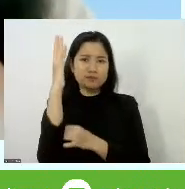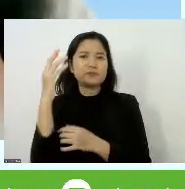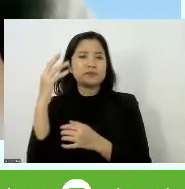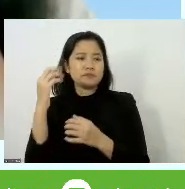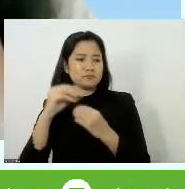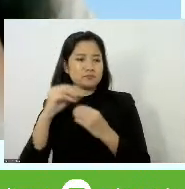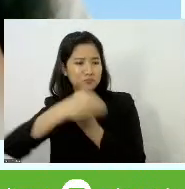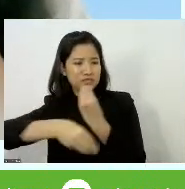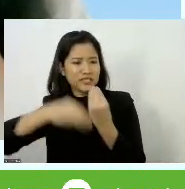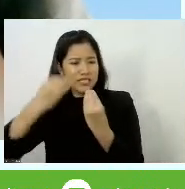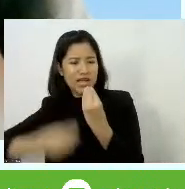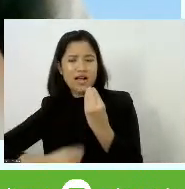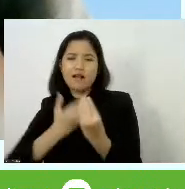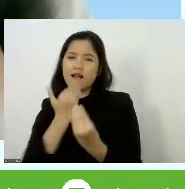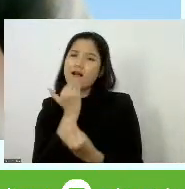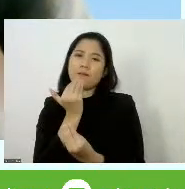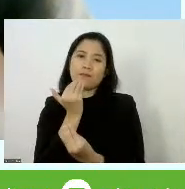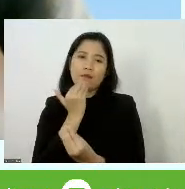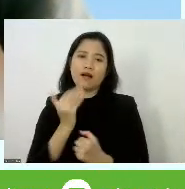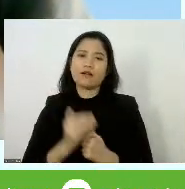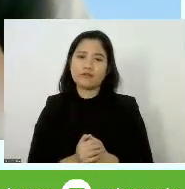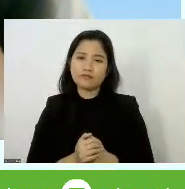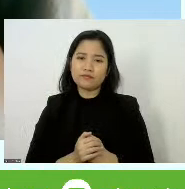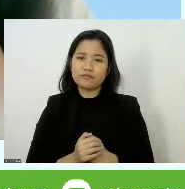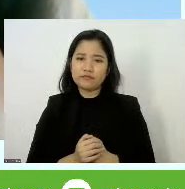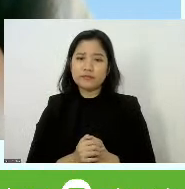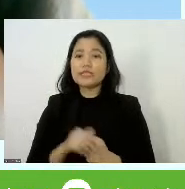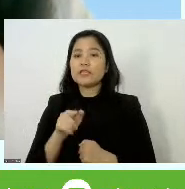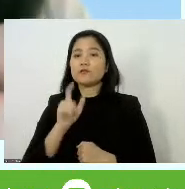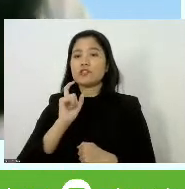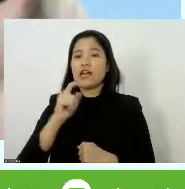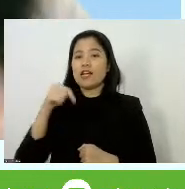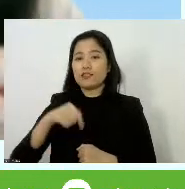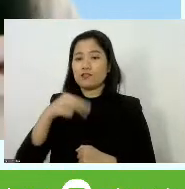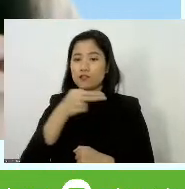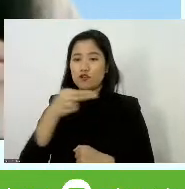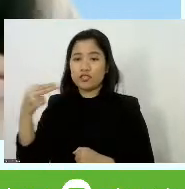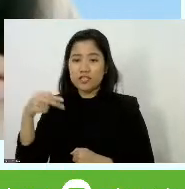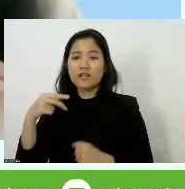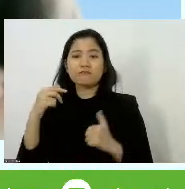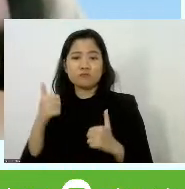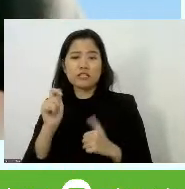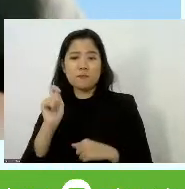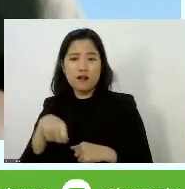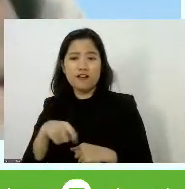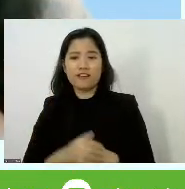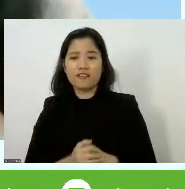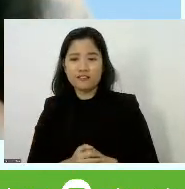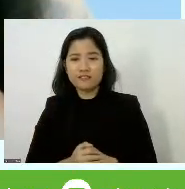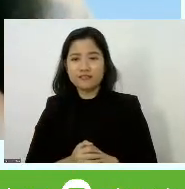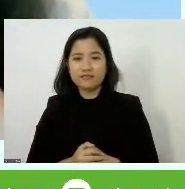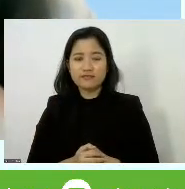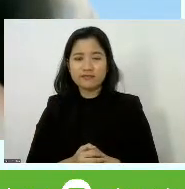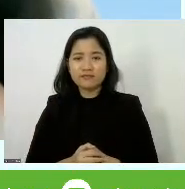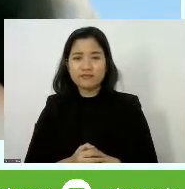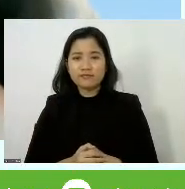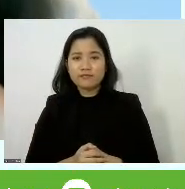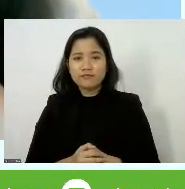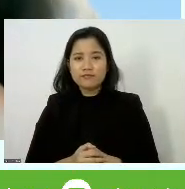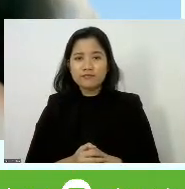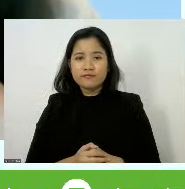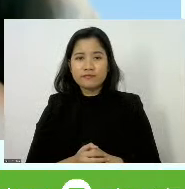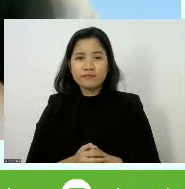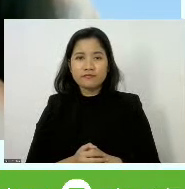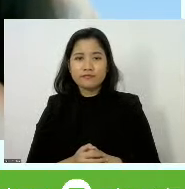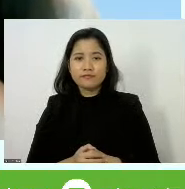itu ye salah satu metode merupakan Indonesia tuh bisalah dipraktekin kita semua baik